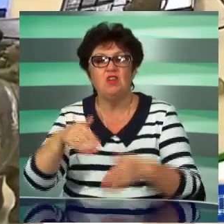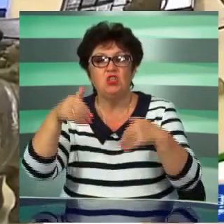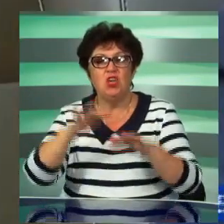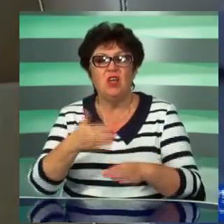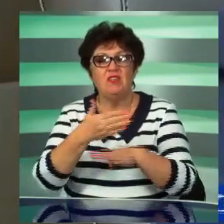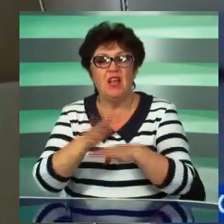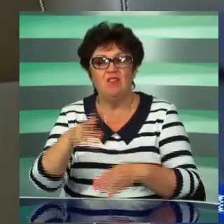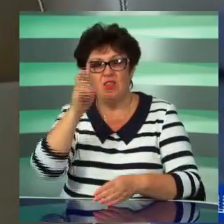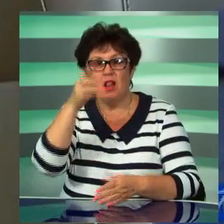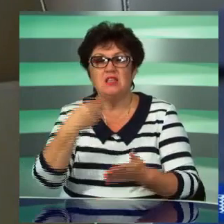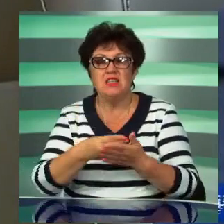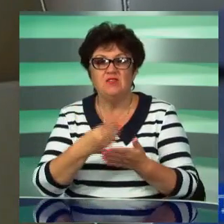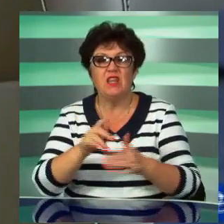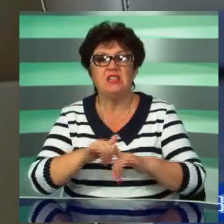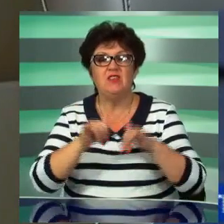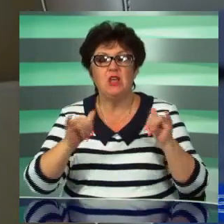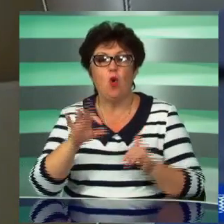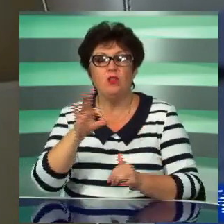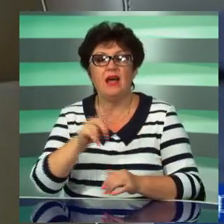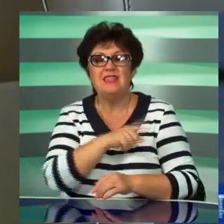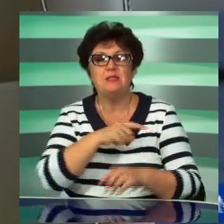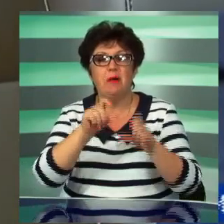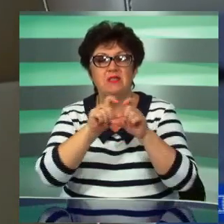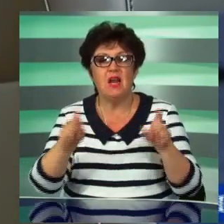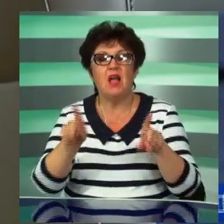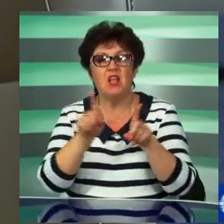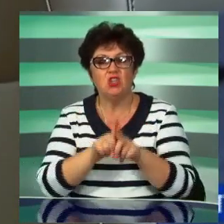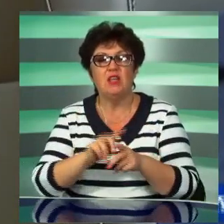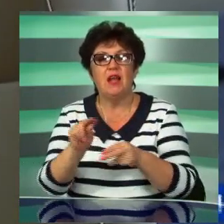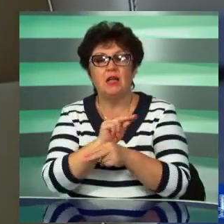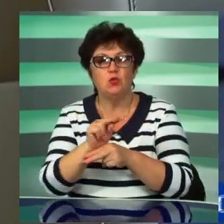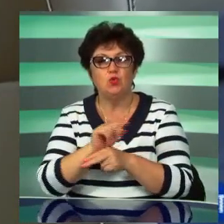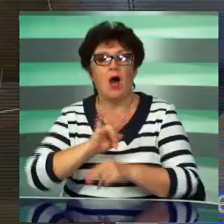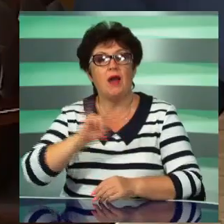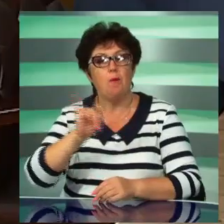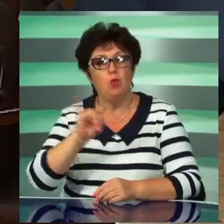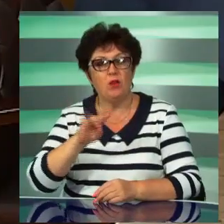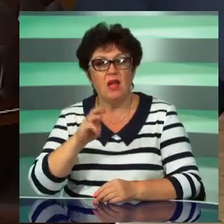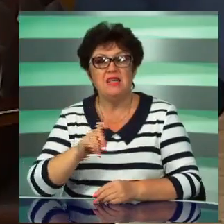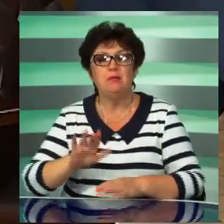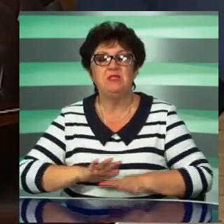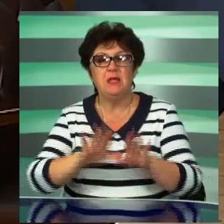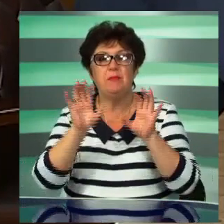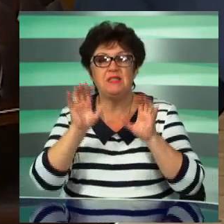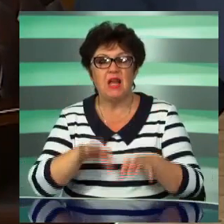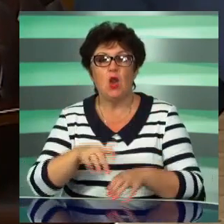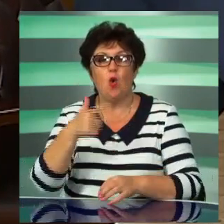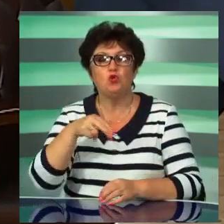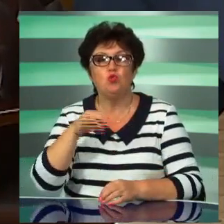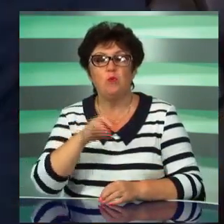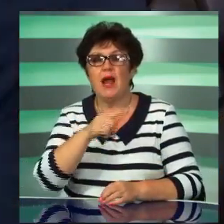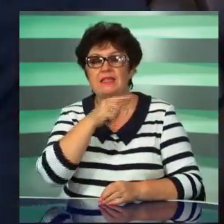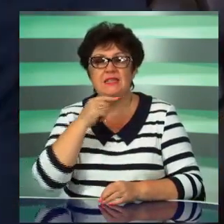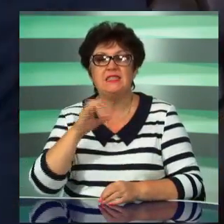о выделении федеральных средств на развитие онкодиспансера, а также на реконструкцию аэропорта. Заместитель председателя Госдумы